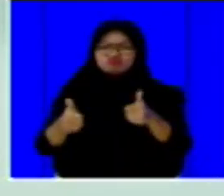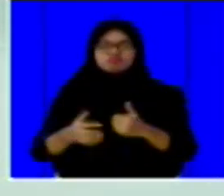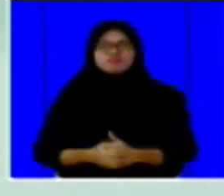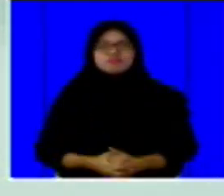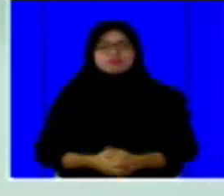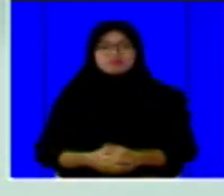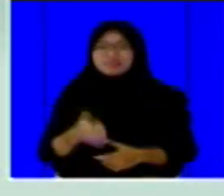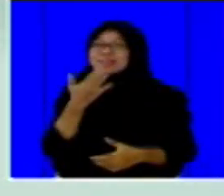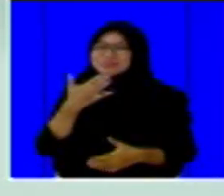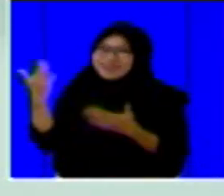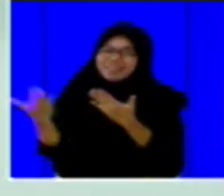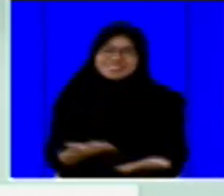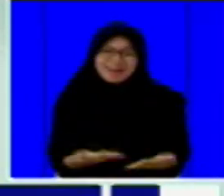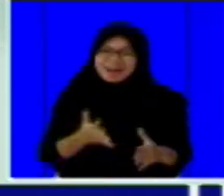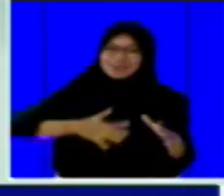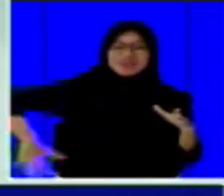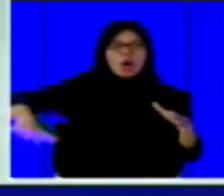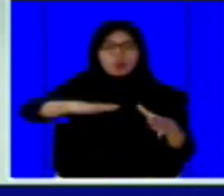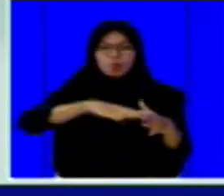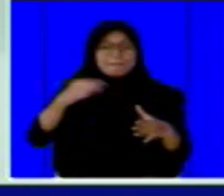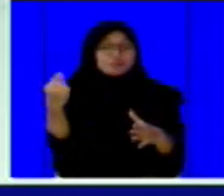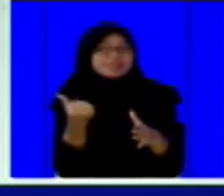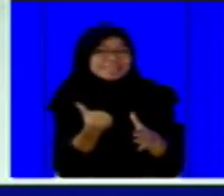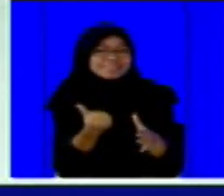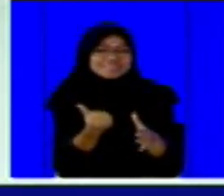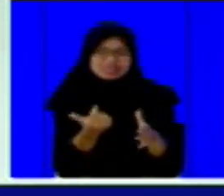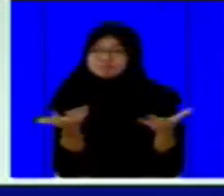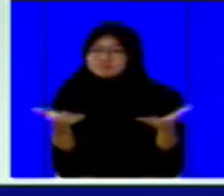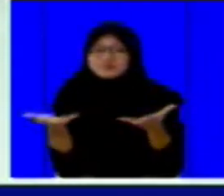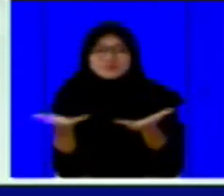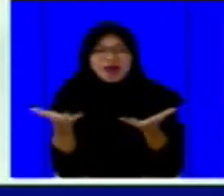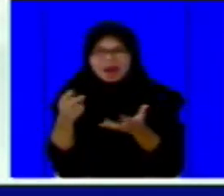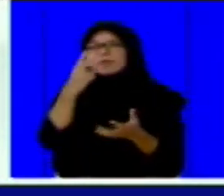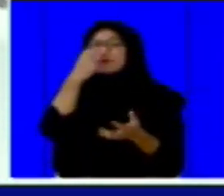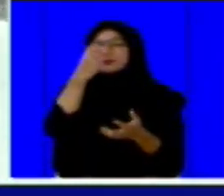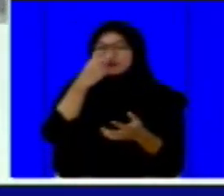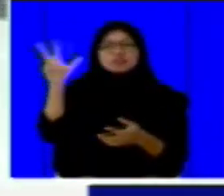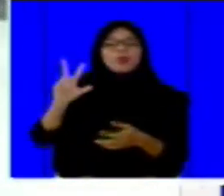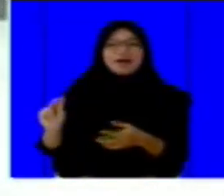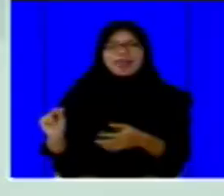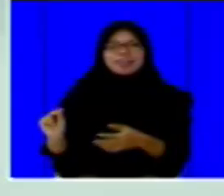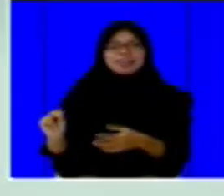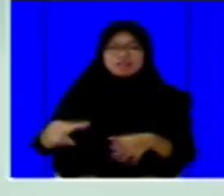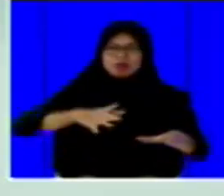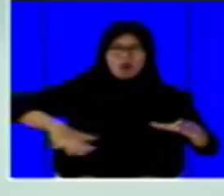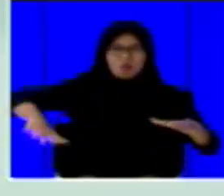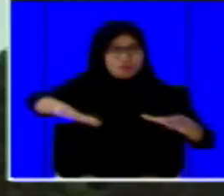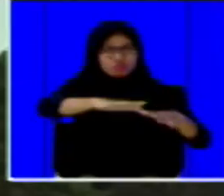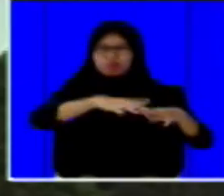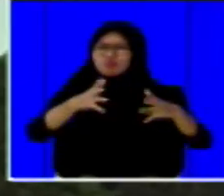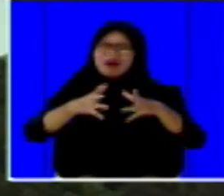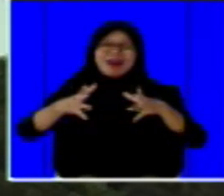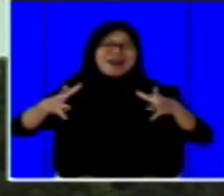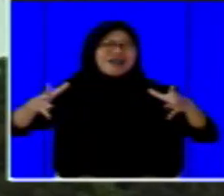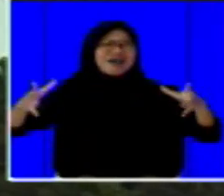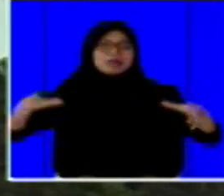fenomena geologi yang dimiliki oleh Bandung, Jawa Barat. Luas dari danaunya ada 4 hektar, tapi kawasan ini sendiri